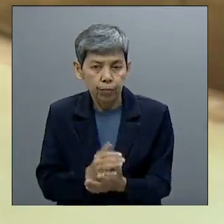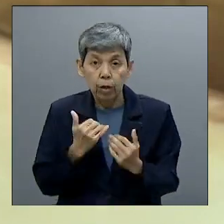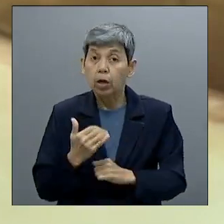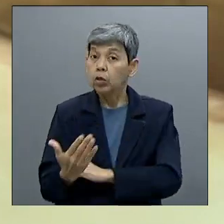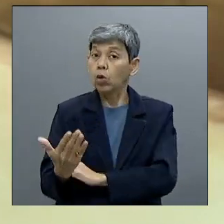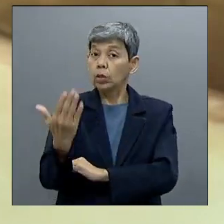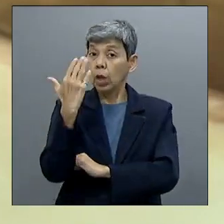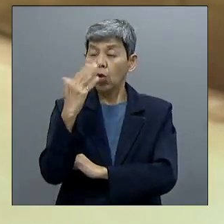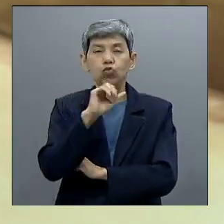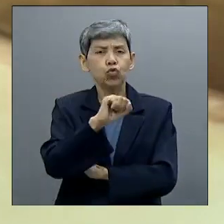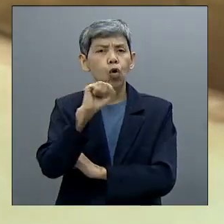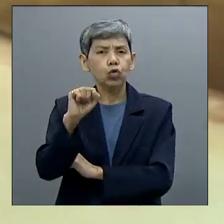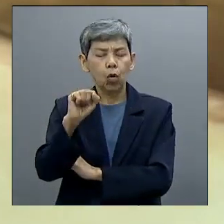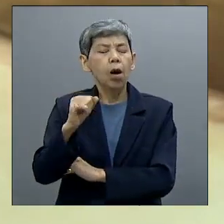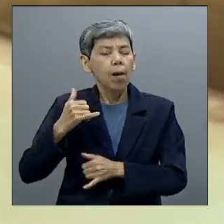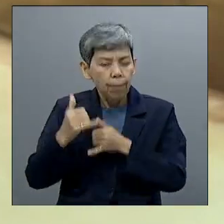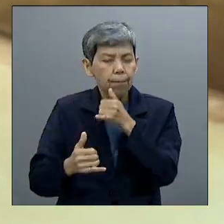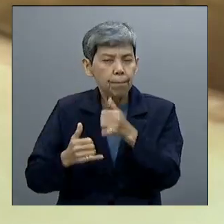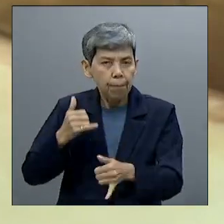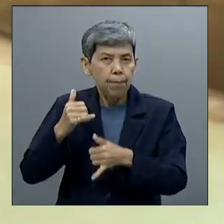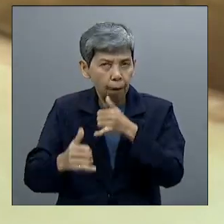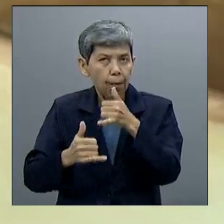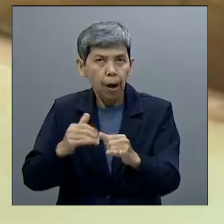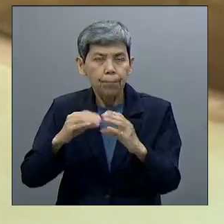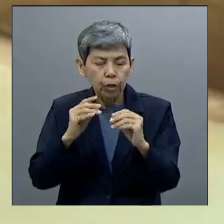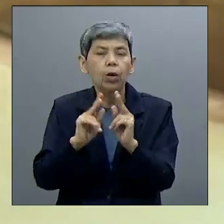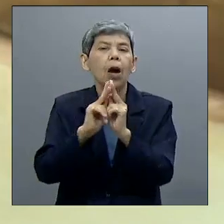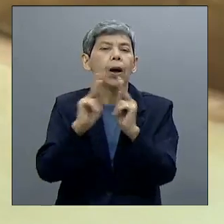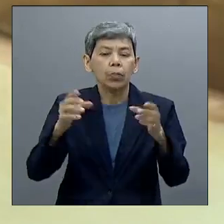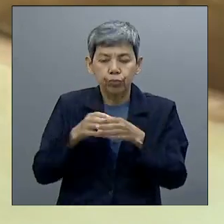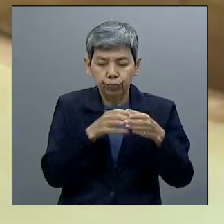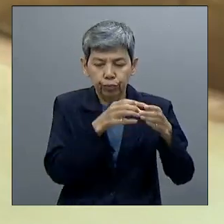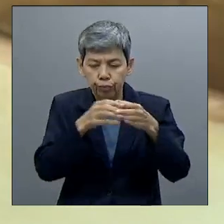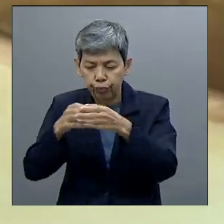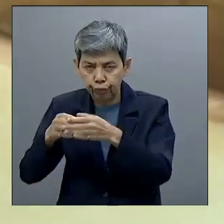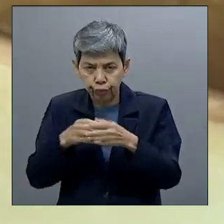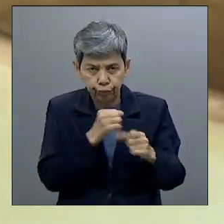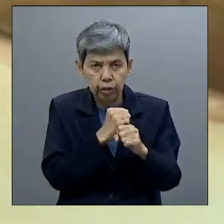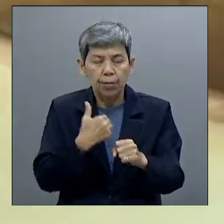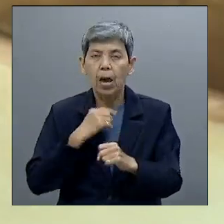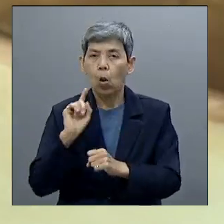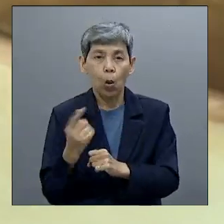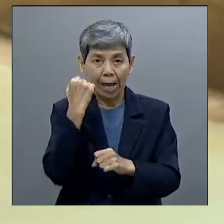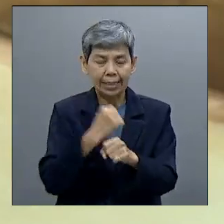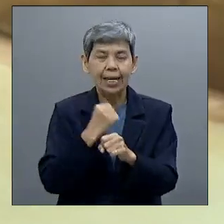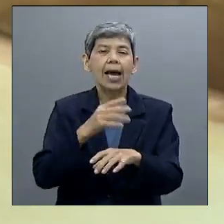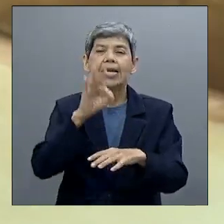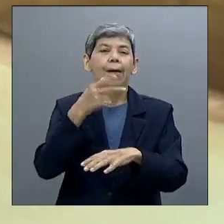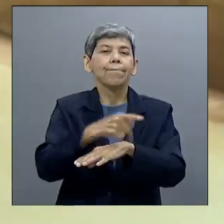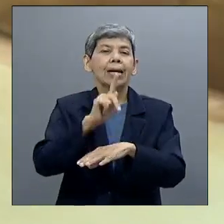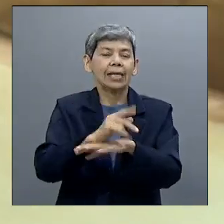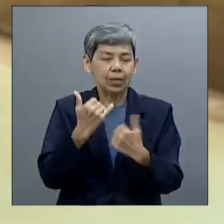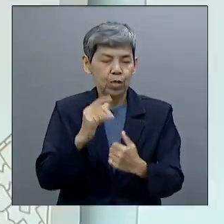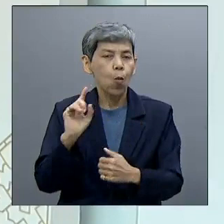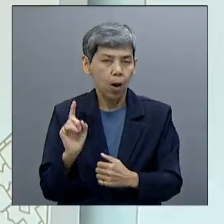งเช้านะคะส.ส.ก็คึกคักเดินเข้าออกห้องประชุมกรรมาธิการทั้ง35คณะที่วันนี้เป็นวันที่เลือกประธานในวันแรก